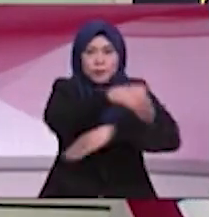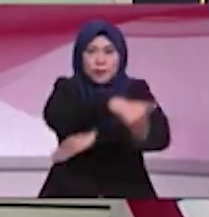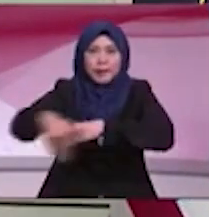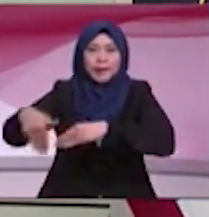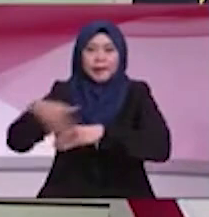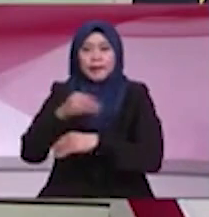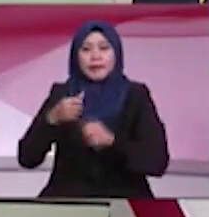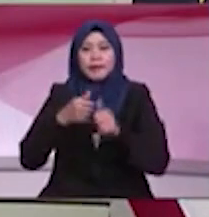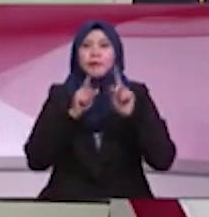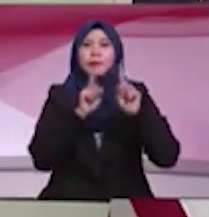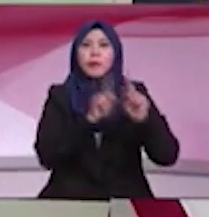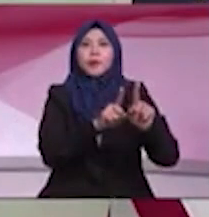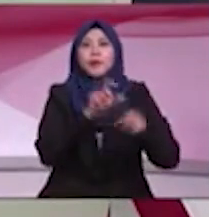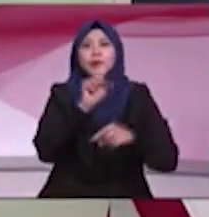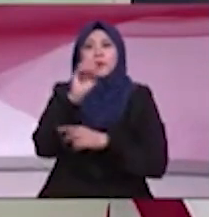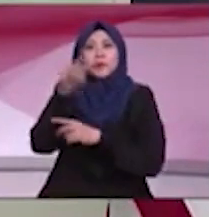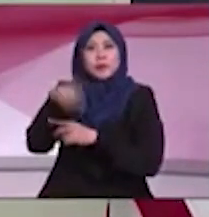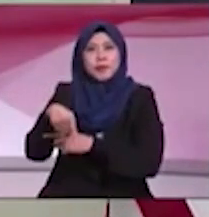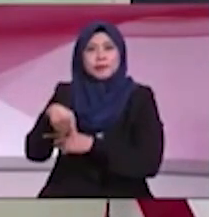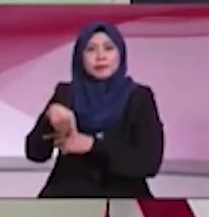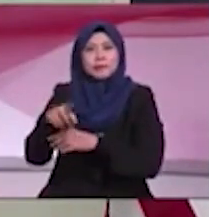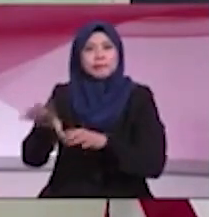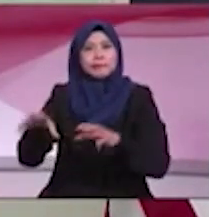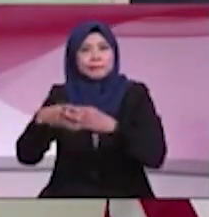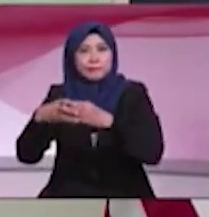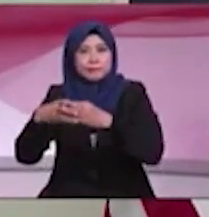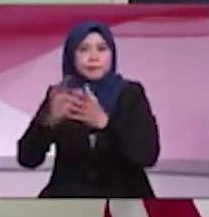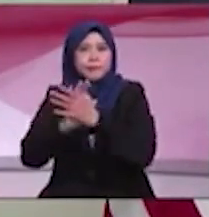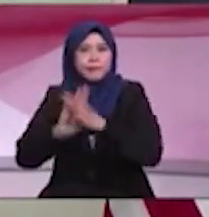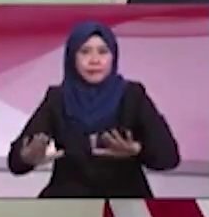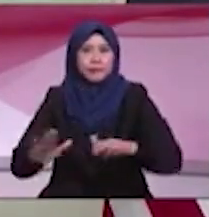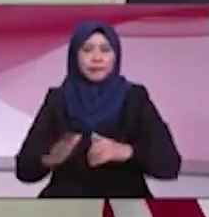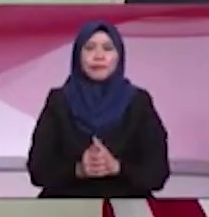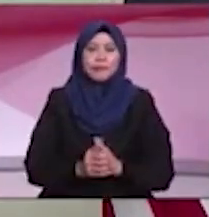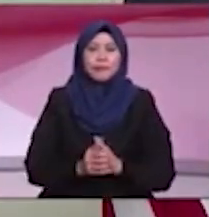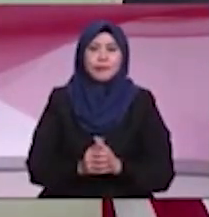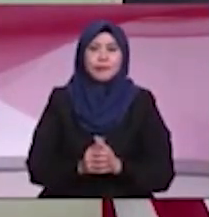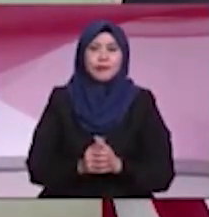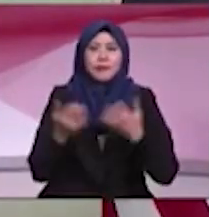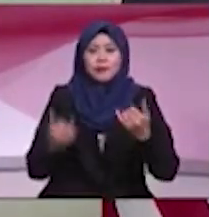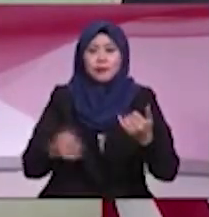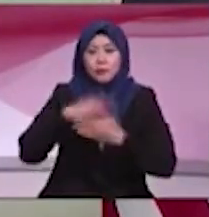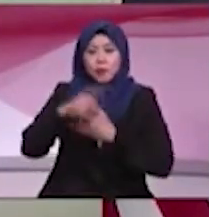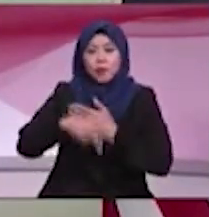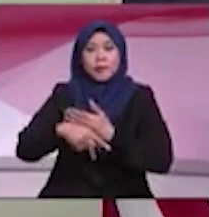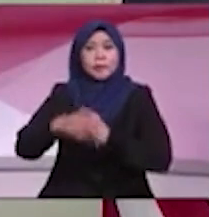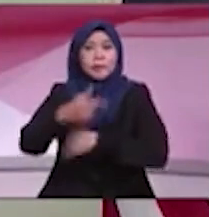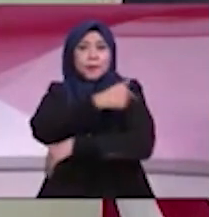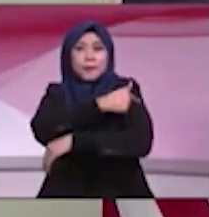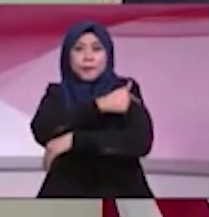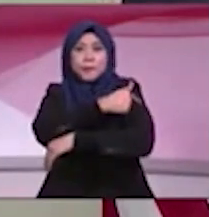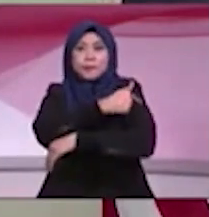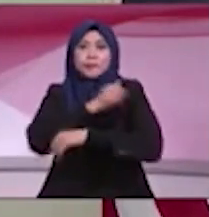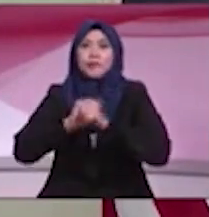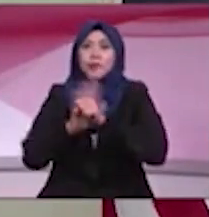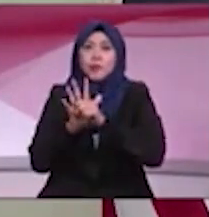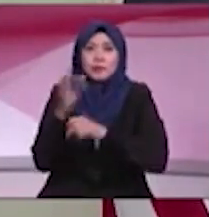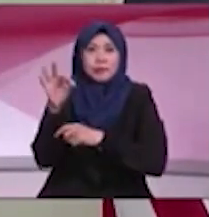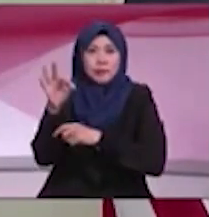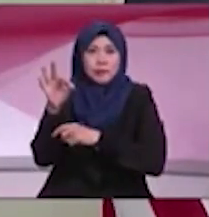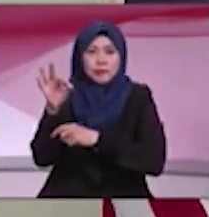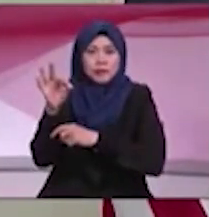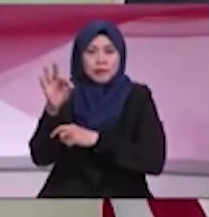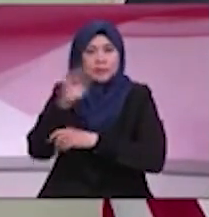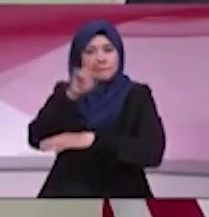dilaksanakan oleh pasukan keselamatan terkini melalui program imunisasi komik 19